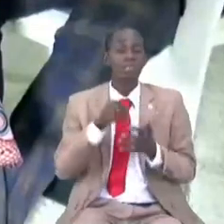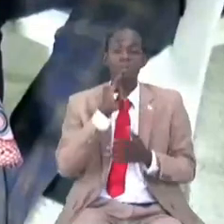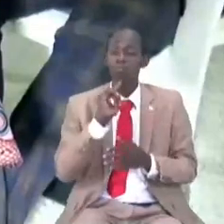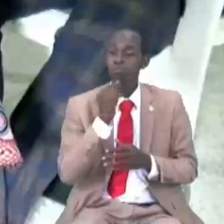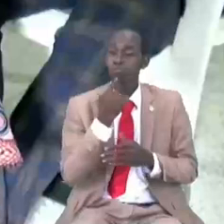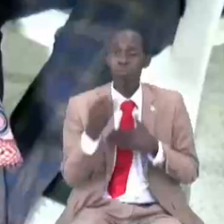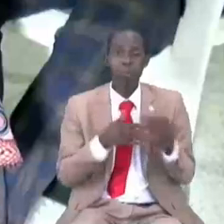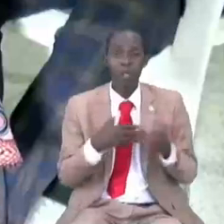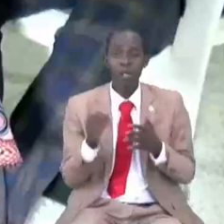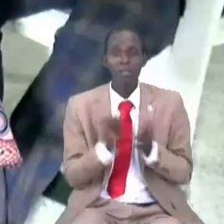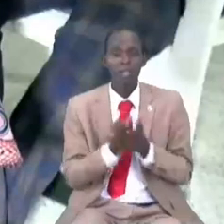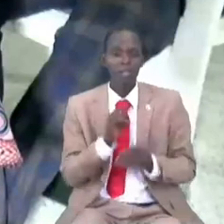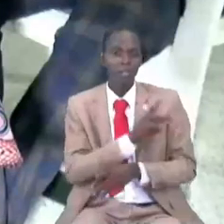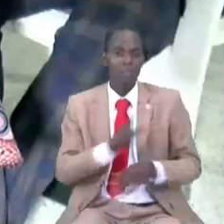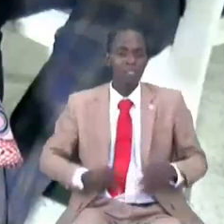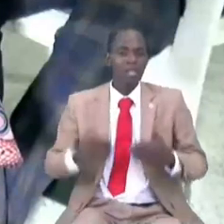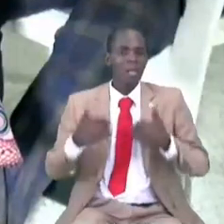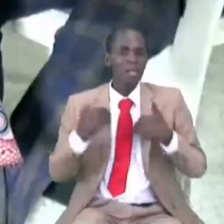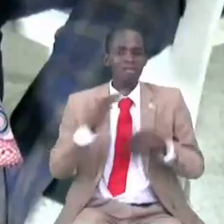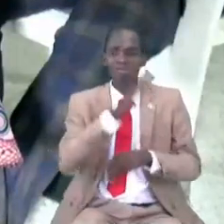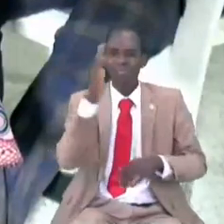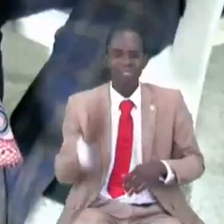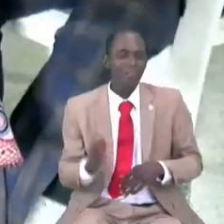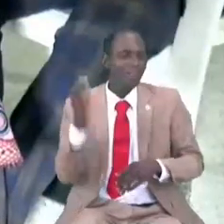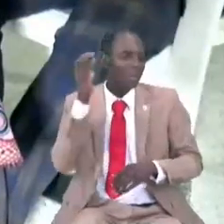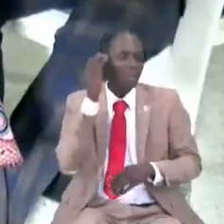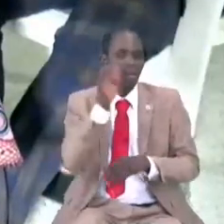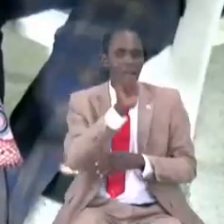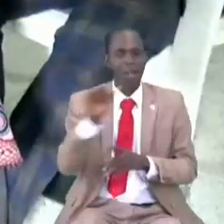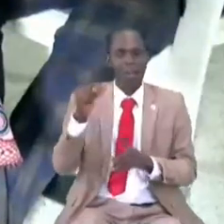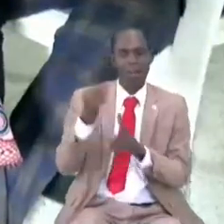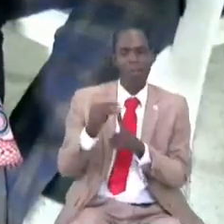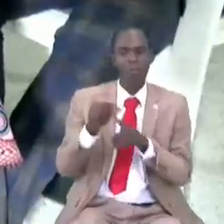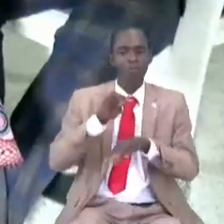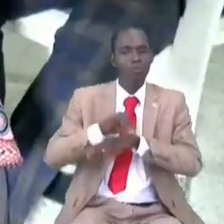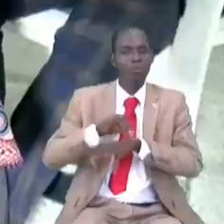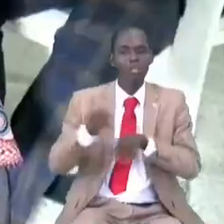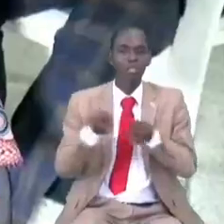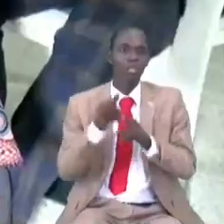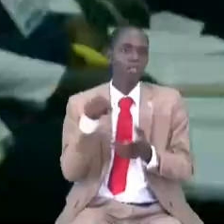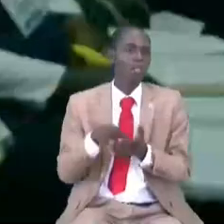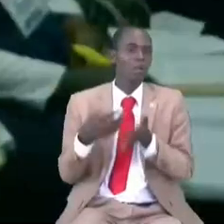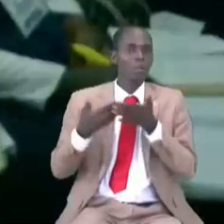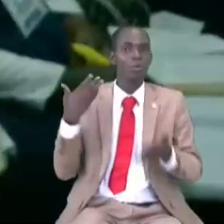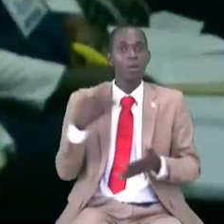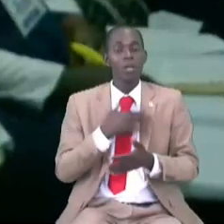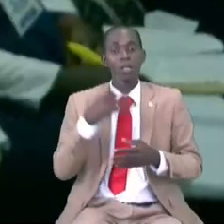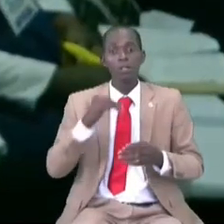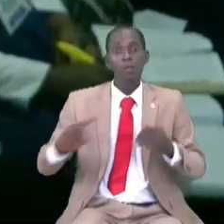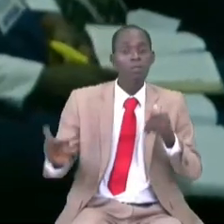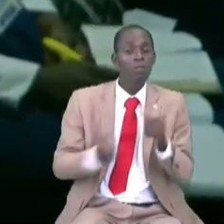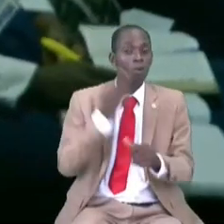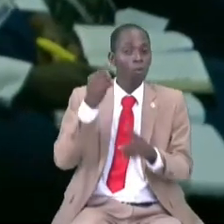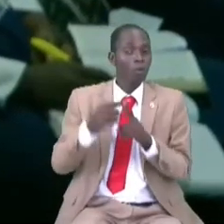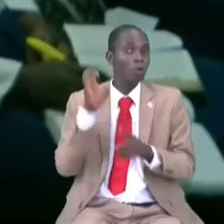un message pareil avant. Et le premier message qu'il a entendu venant du vrai